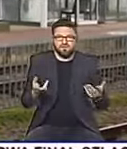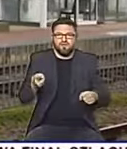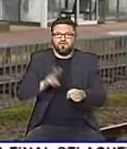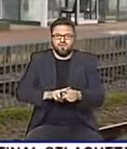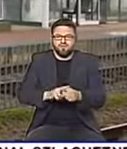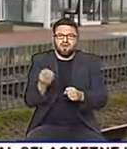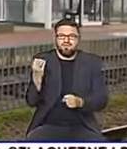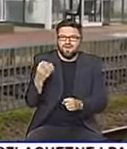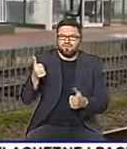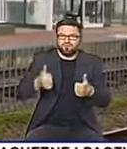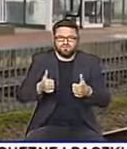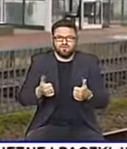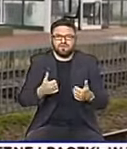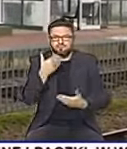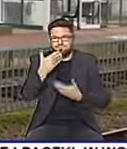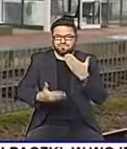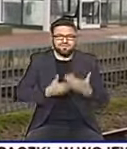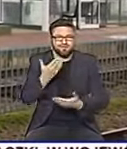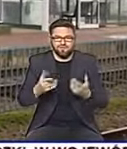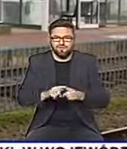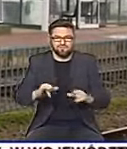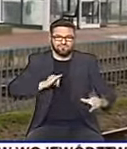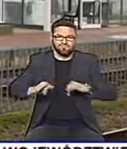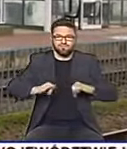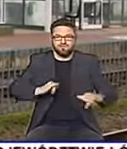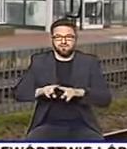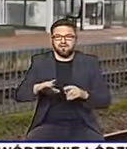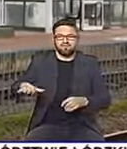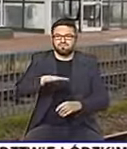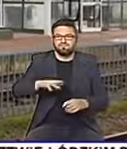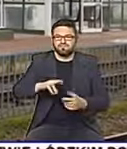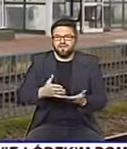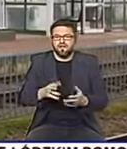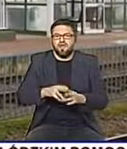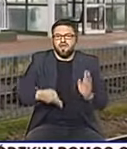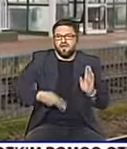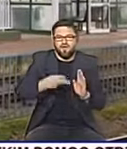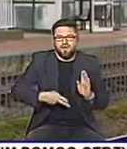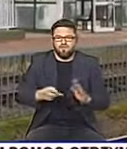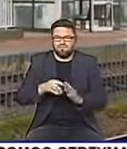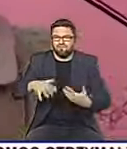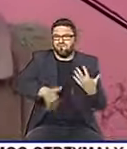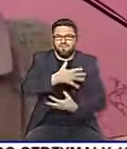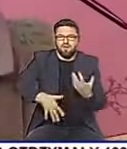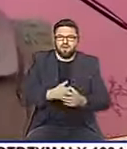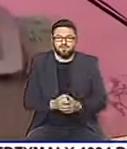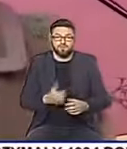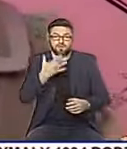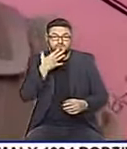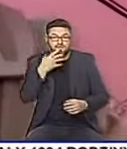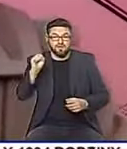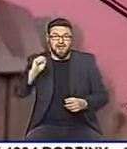którego peronu dokąd, także serdecznie gratulujemy władzom i regionalnym, i kolejowym bałaganu. Zapowiada